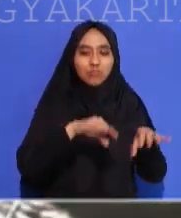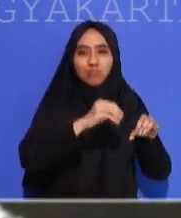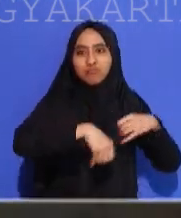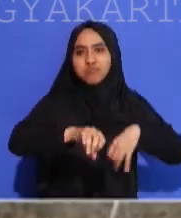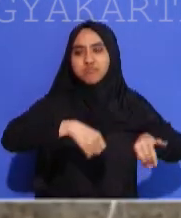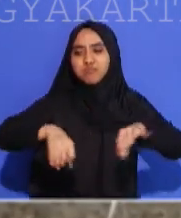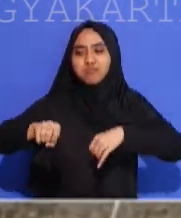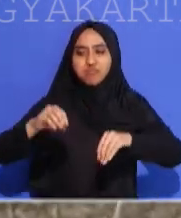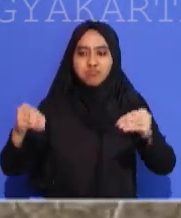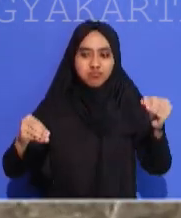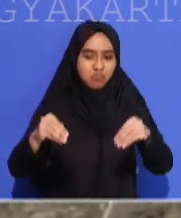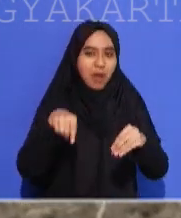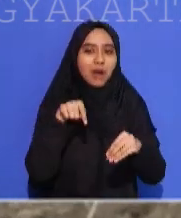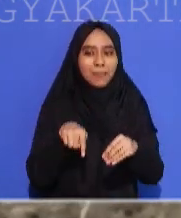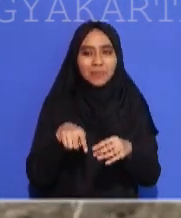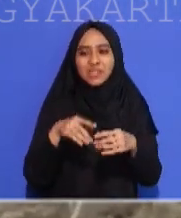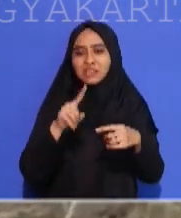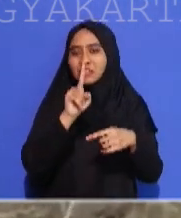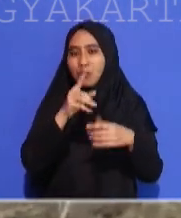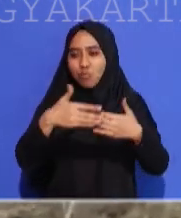namun satuokasi kandang